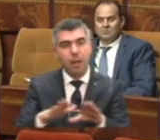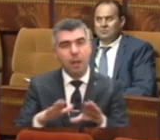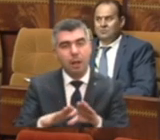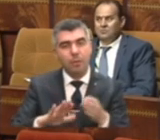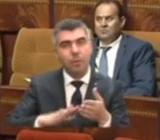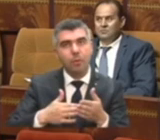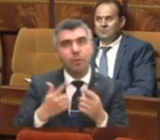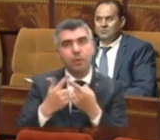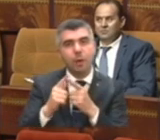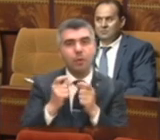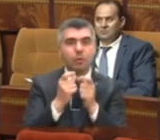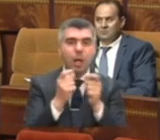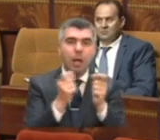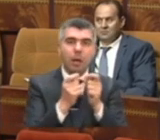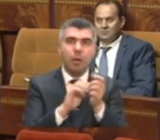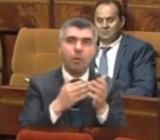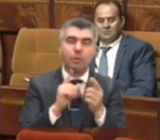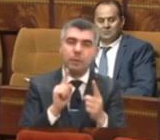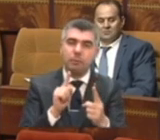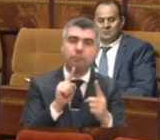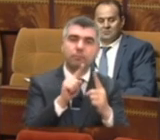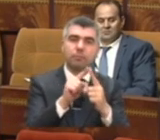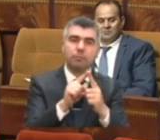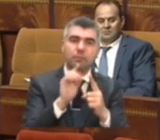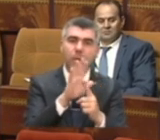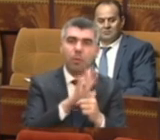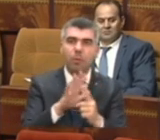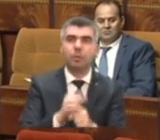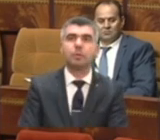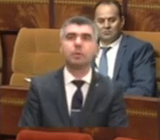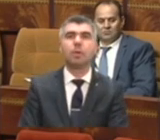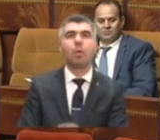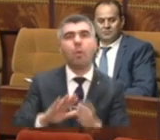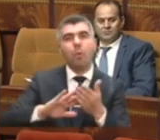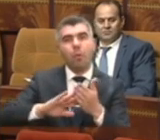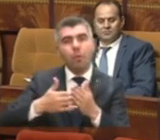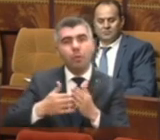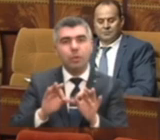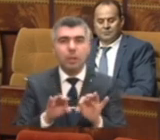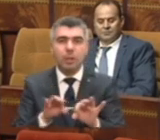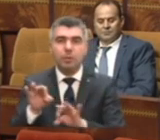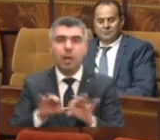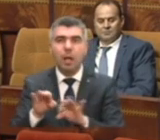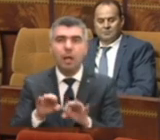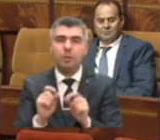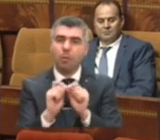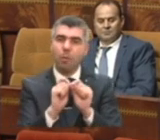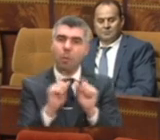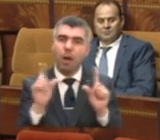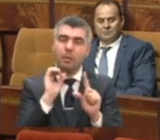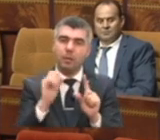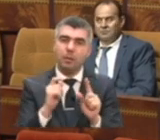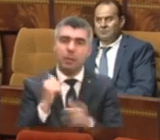وتشجيع المنعشين الخواص على الاستثمار في هذا الصنف ديال السكن، وهذا الشيء كله من خلال اجراءات والتزامات واضحه عقاريه